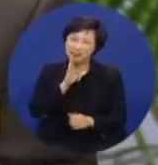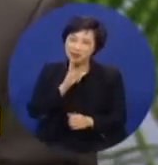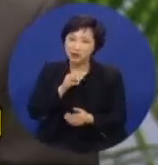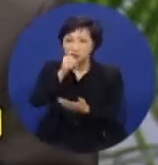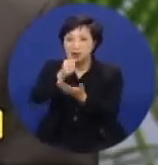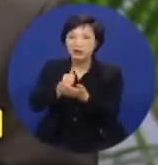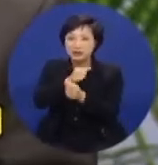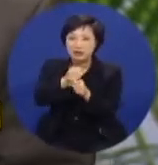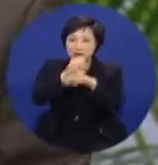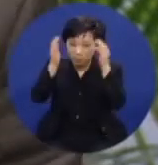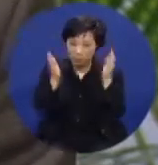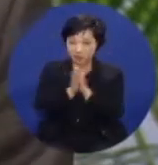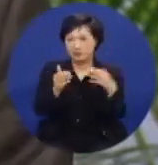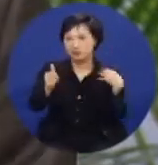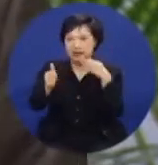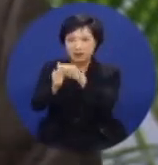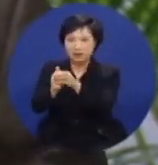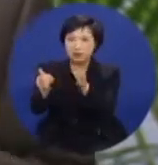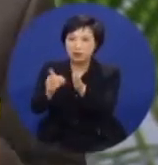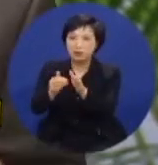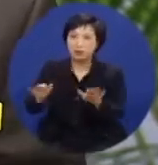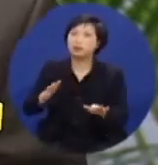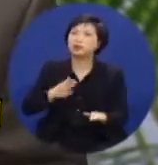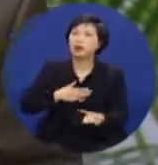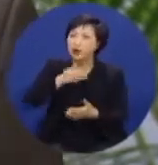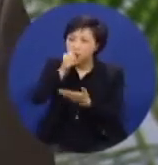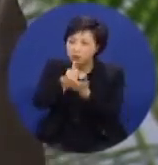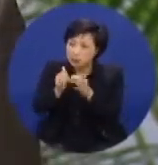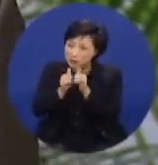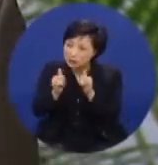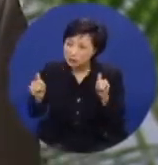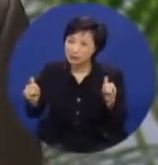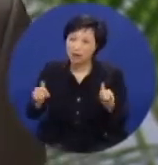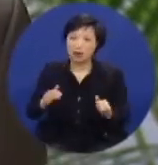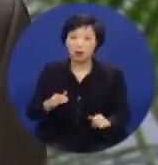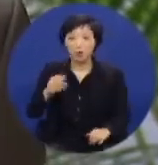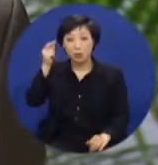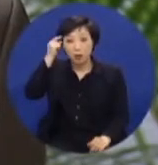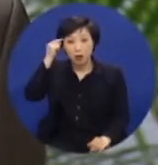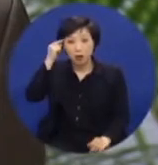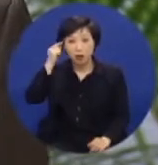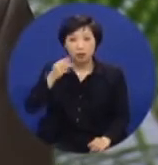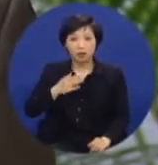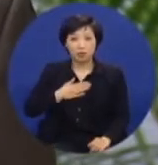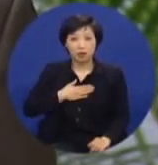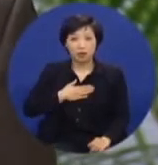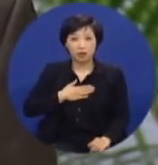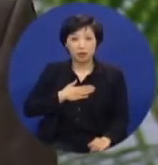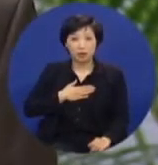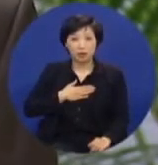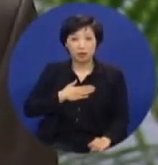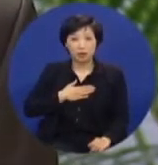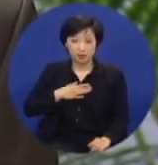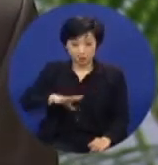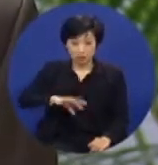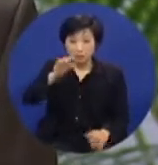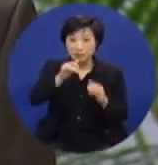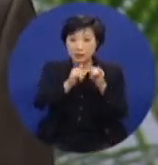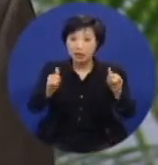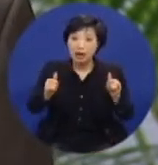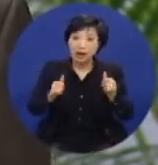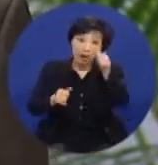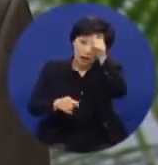낌을 벗고 내가 죄인 이 었구나 왜 주인이 없느냐 최초의 인간